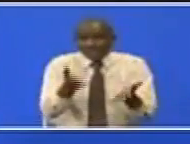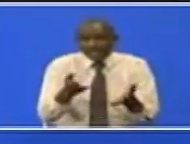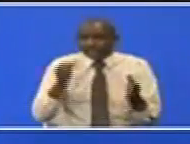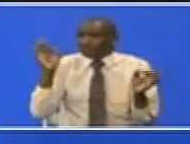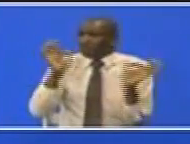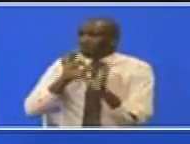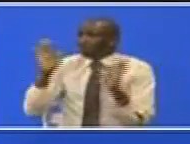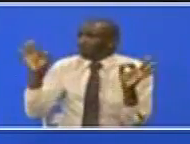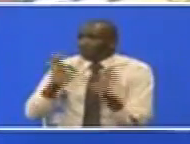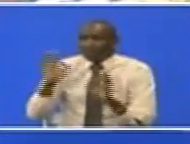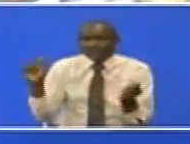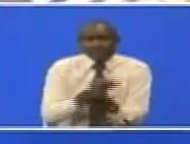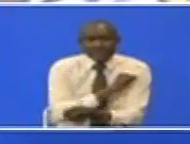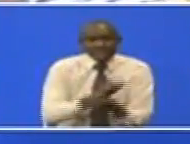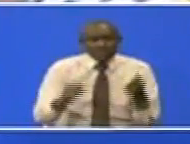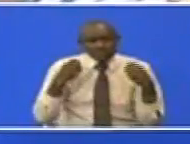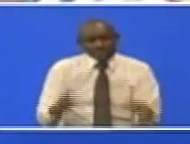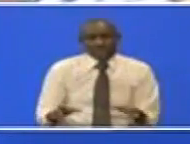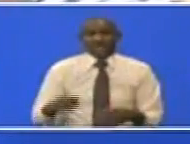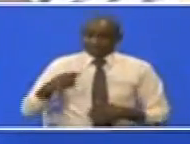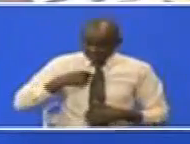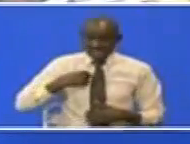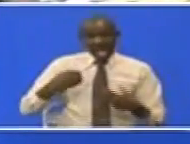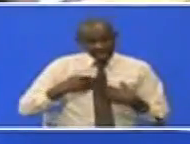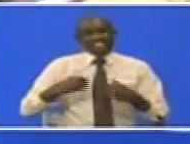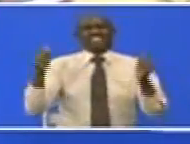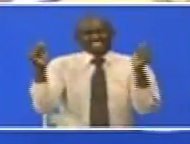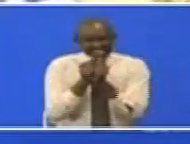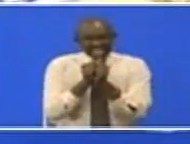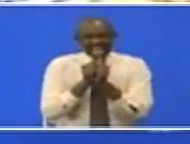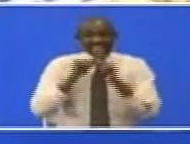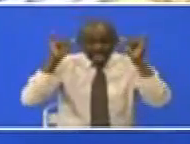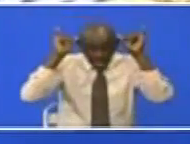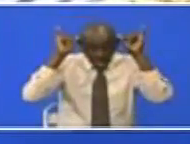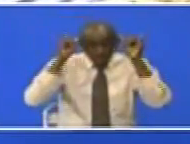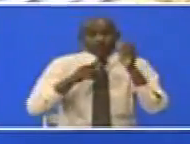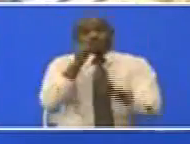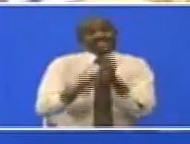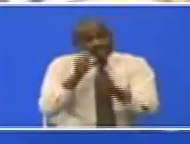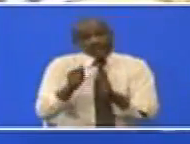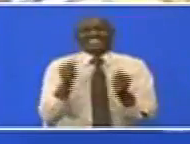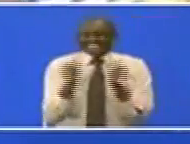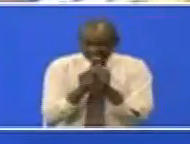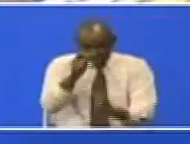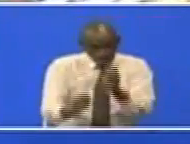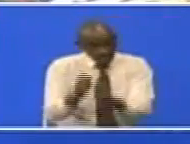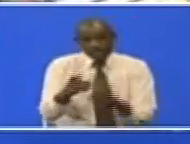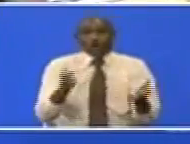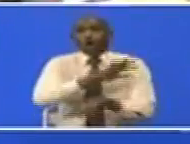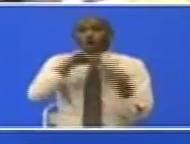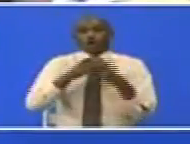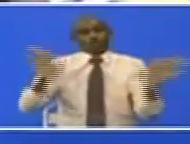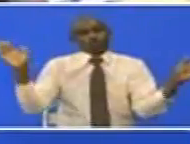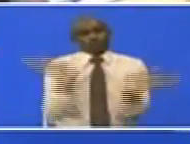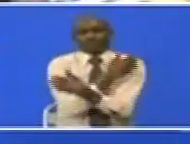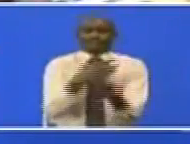anapojionea hasara ilitokelezwa nilikuwa Na ngombe 10 wa grade yenye walikuwa na nilikuwa nawakamua lakini wote